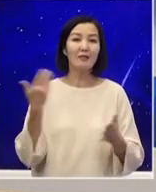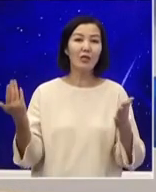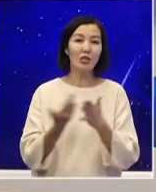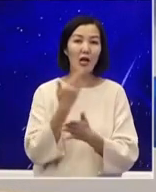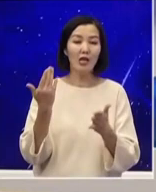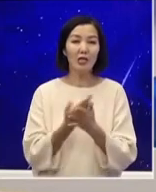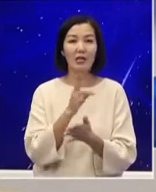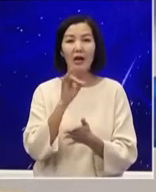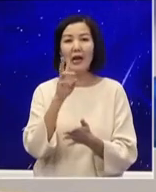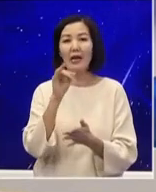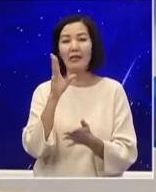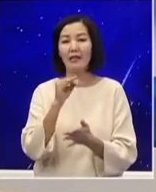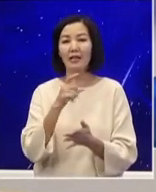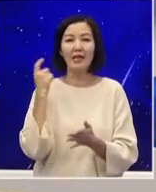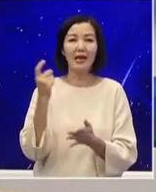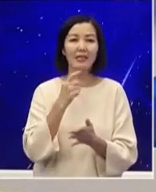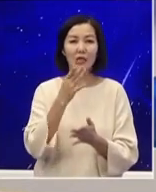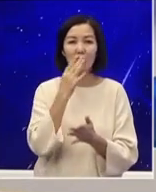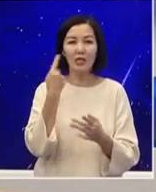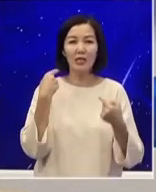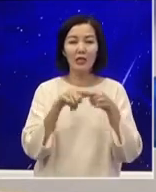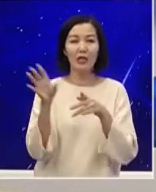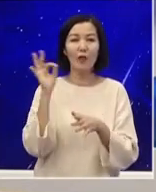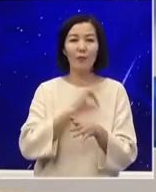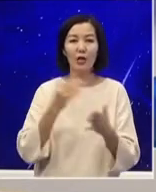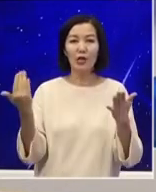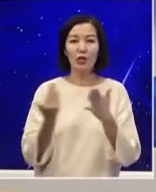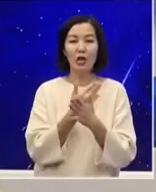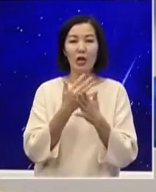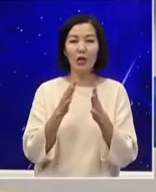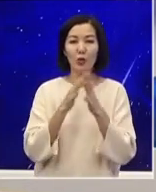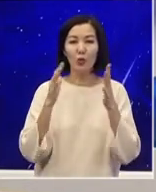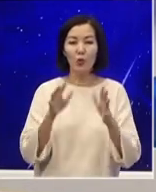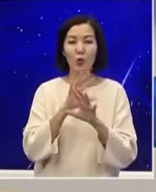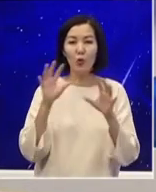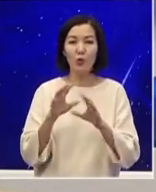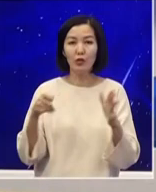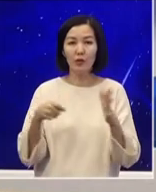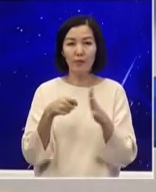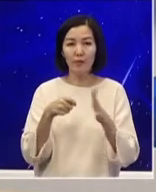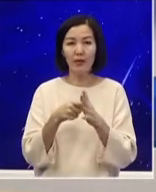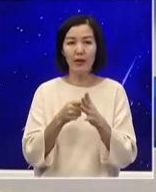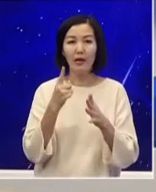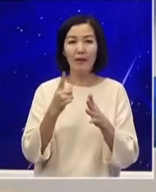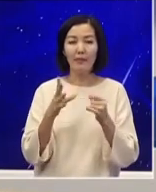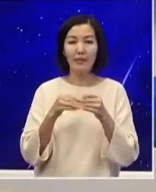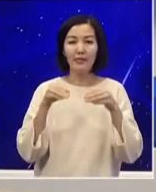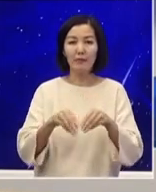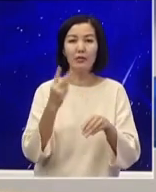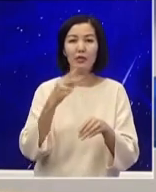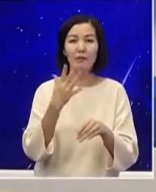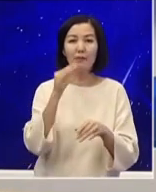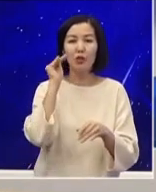Қаратал аудандағы шаруа шетелдік технологияны пайдаланып, жаңа төл өсірмек. Мұнымен қоса бір сепсе 25 жыл өнім